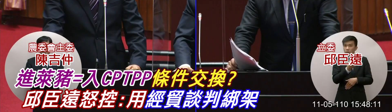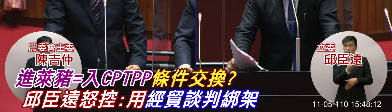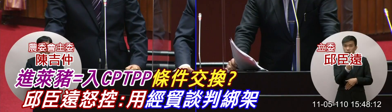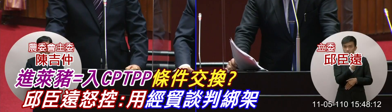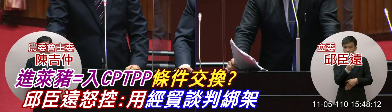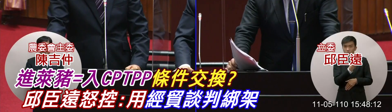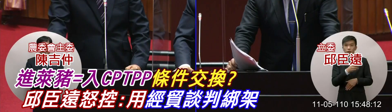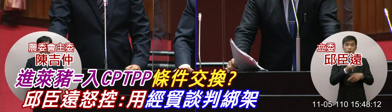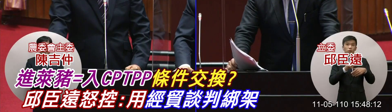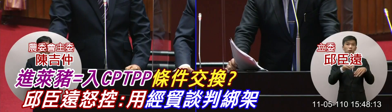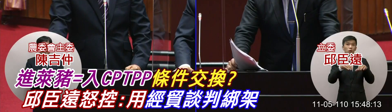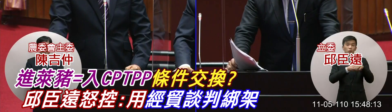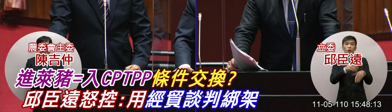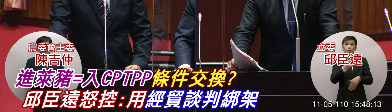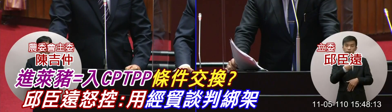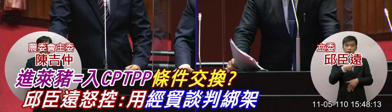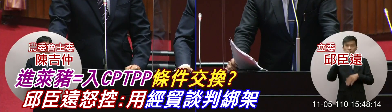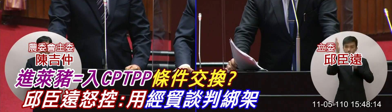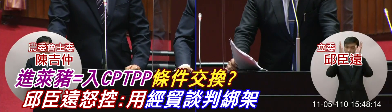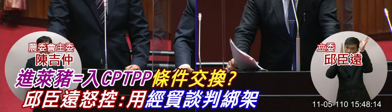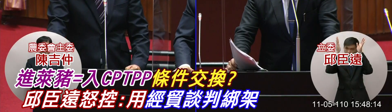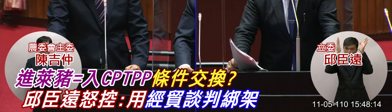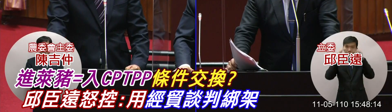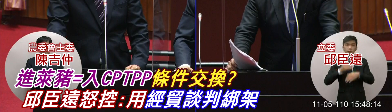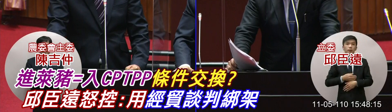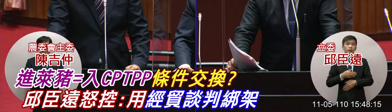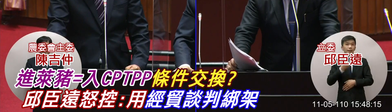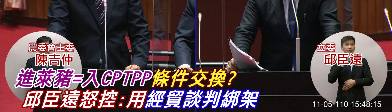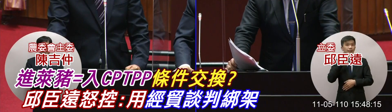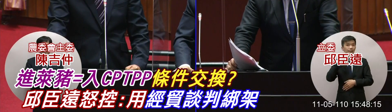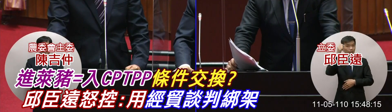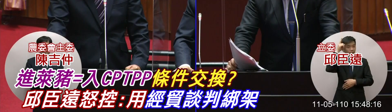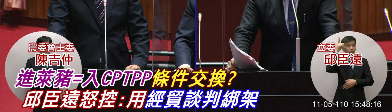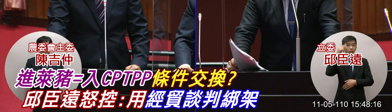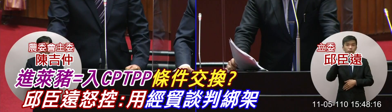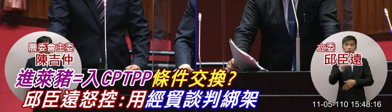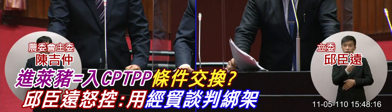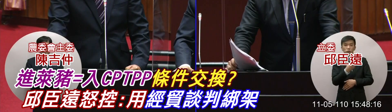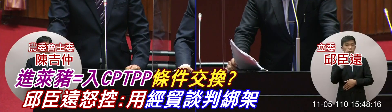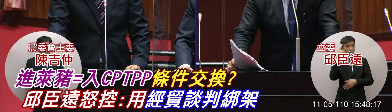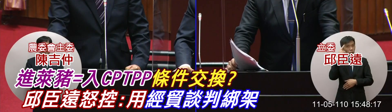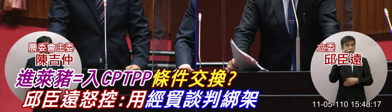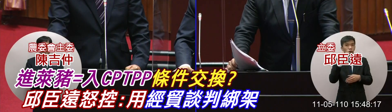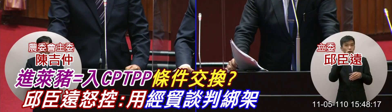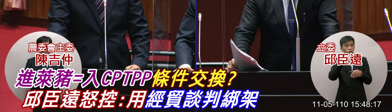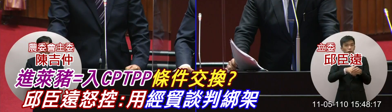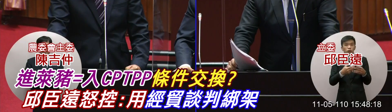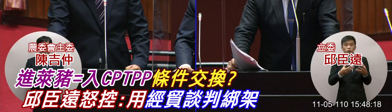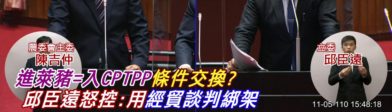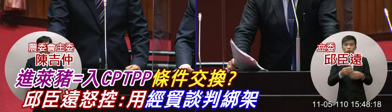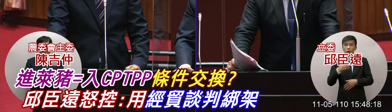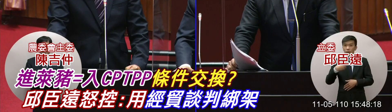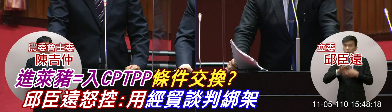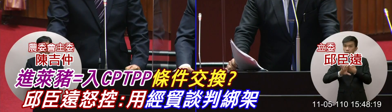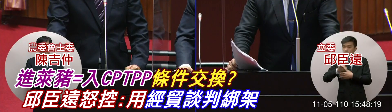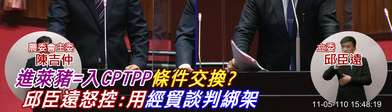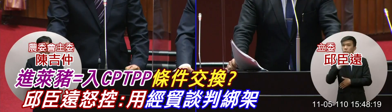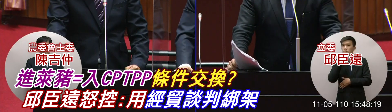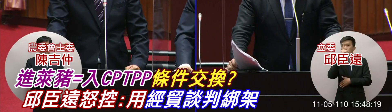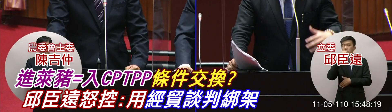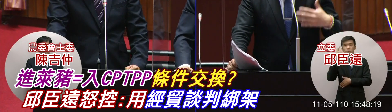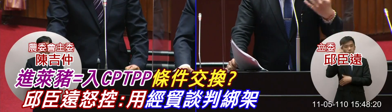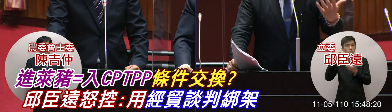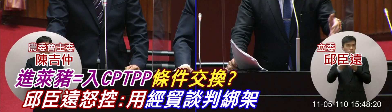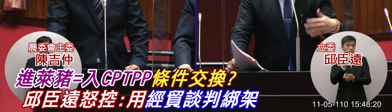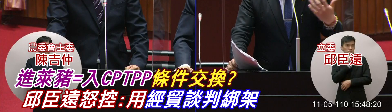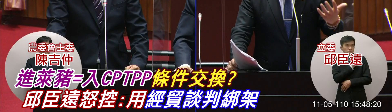利。其中唯一无法掌握但是最有可能反对的是这个国家是秘鲁哈。那我想秘鲁因为他前一阵子政权